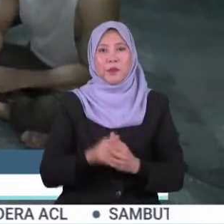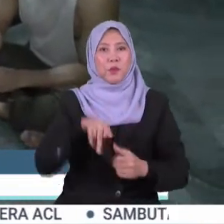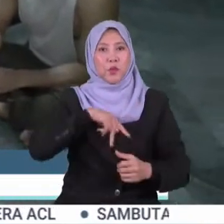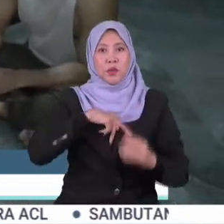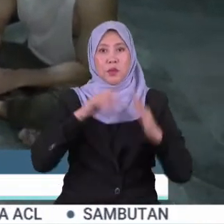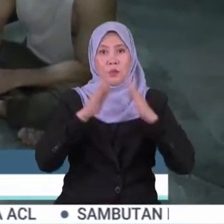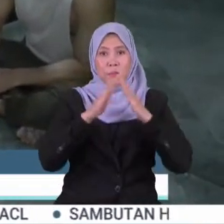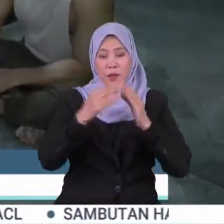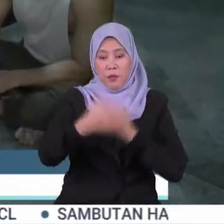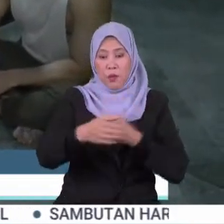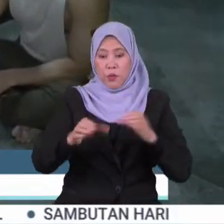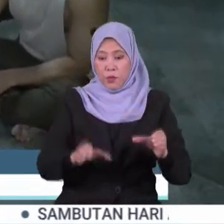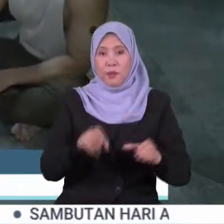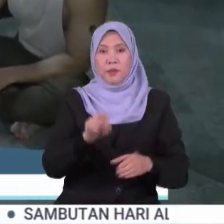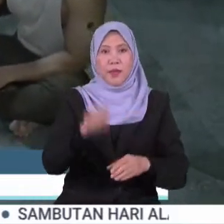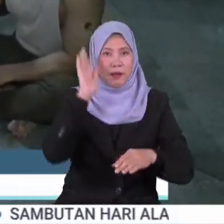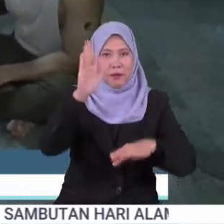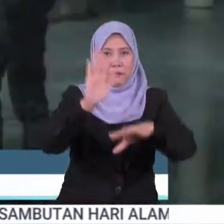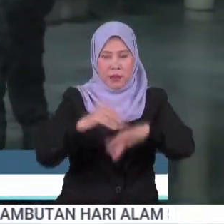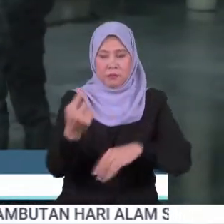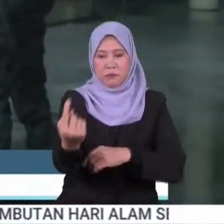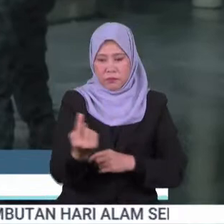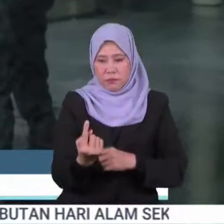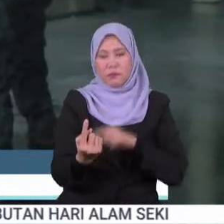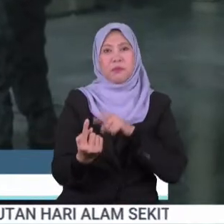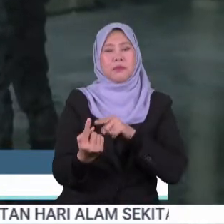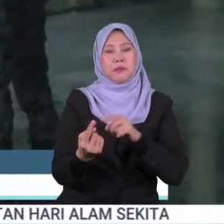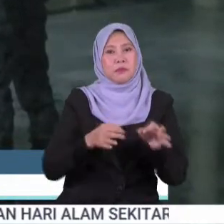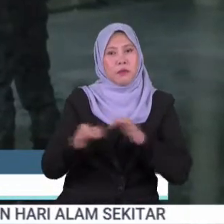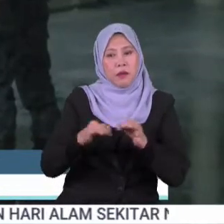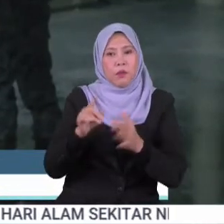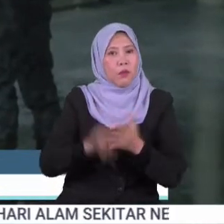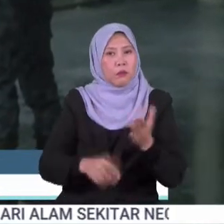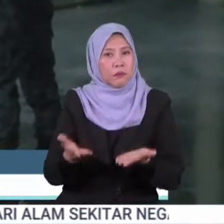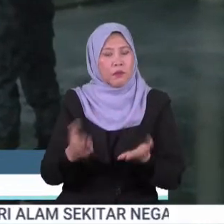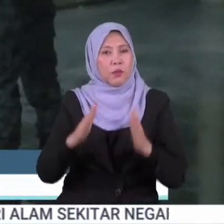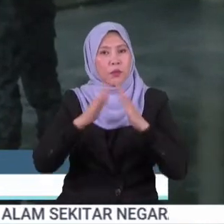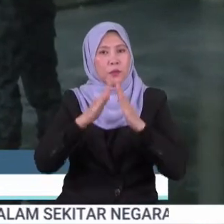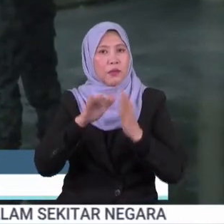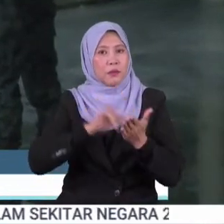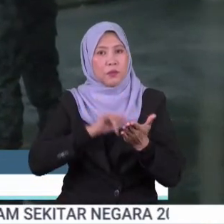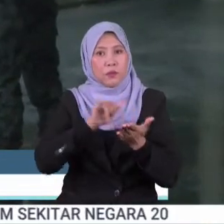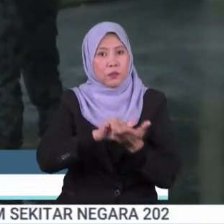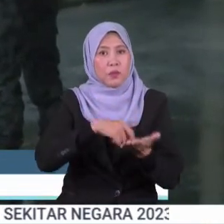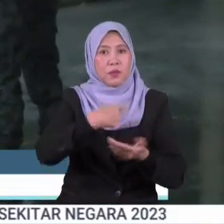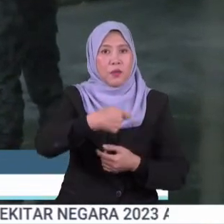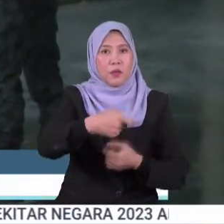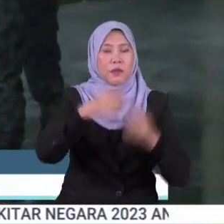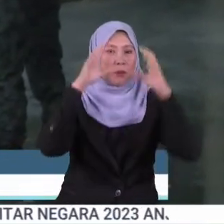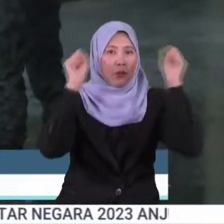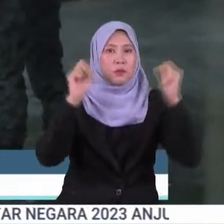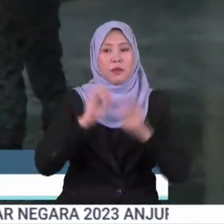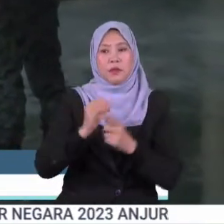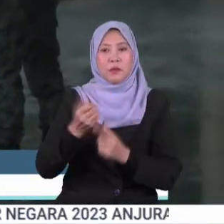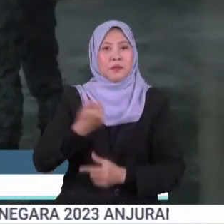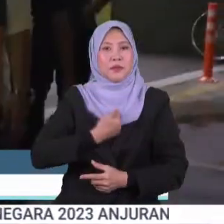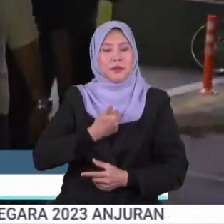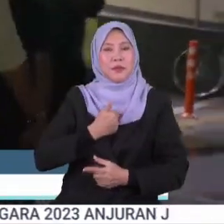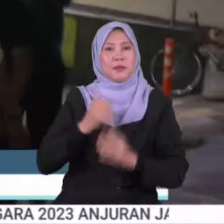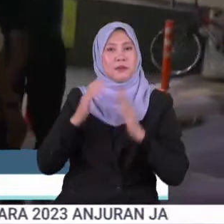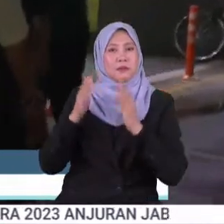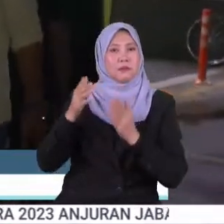serta pengurusan kondominium juga akan dipanggil bagi mengenal pasti sama ada rumah berkenaan disewa majikan atau warga asing itu